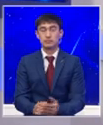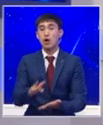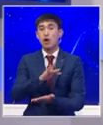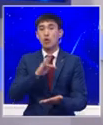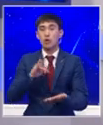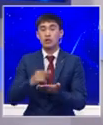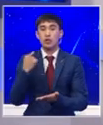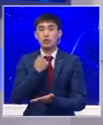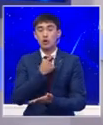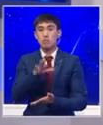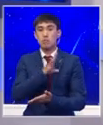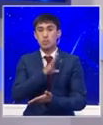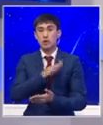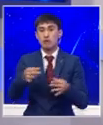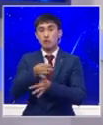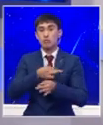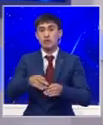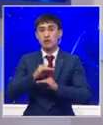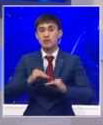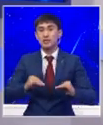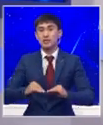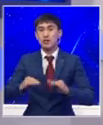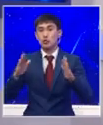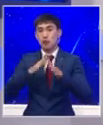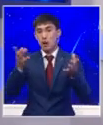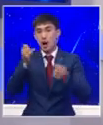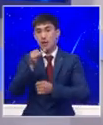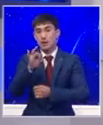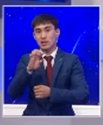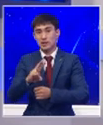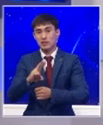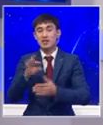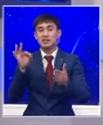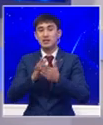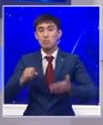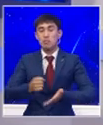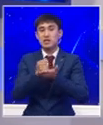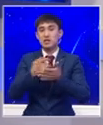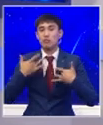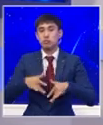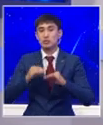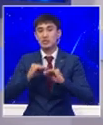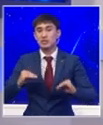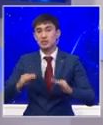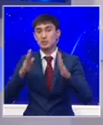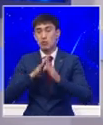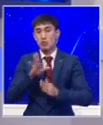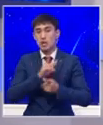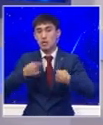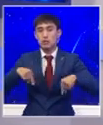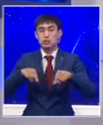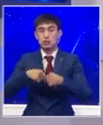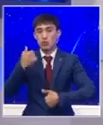в городе Талда Курган состоялся форум для воспитанников детского дома анала в целях поддержки выпускников детских домов было